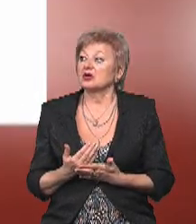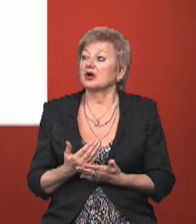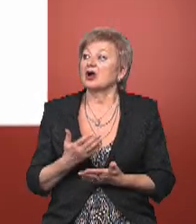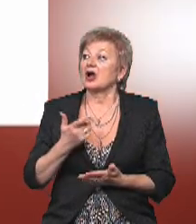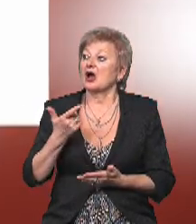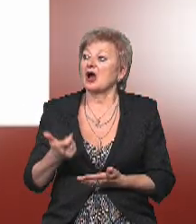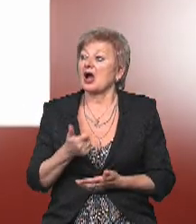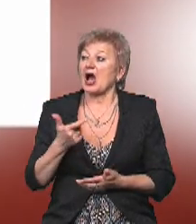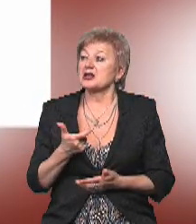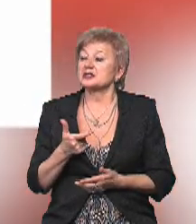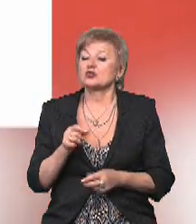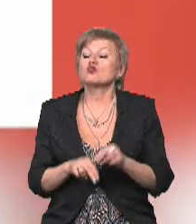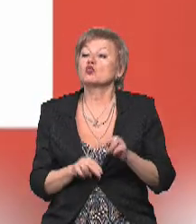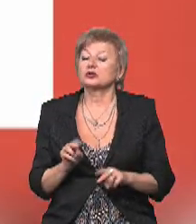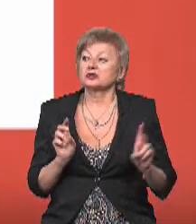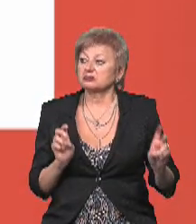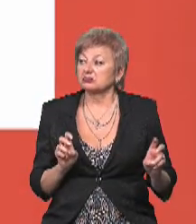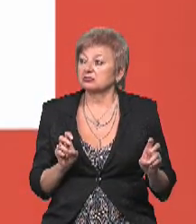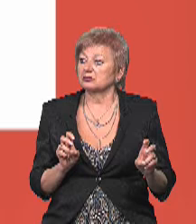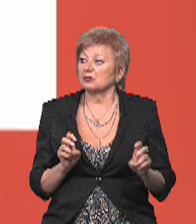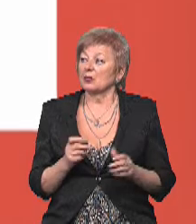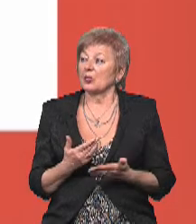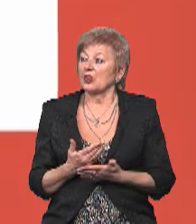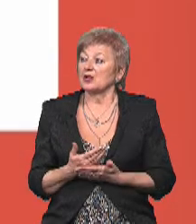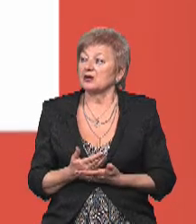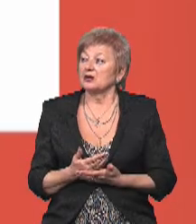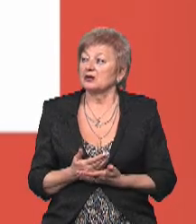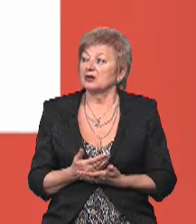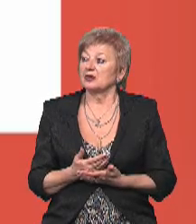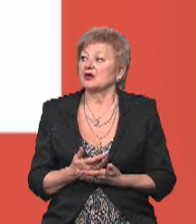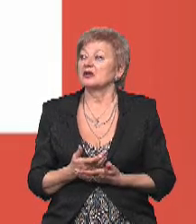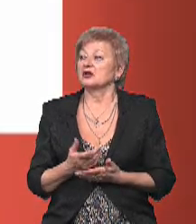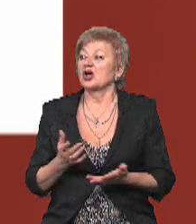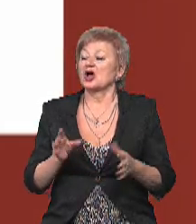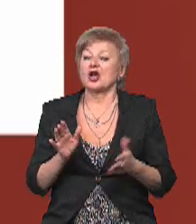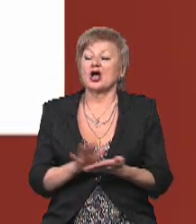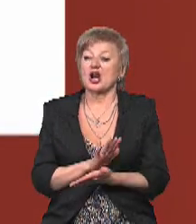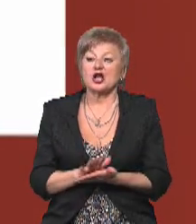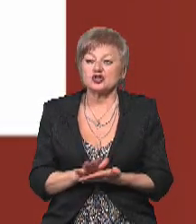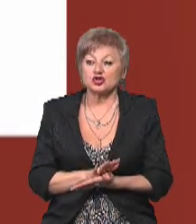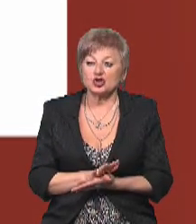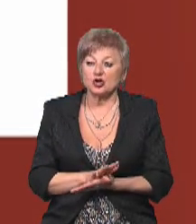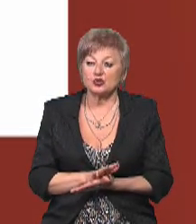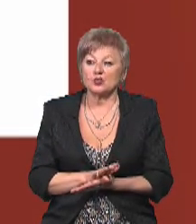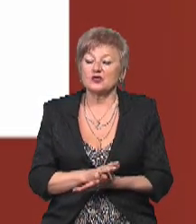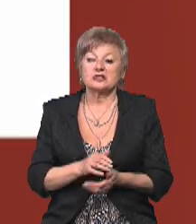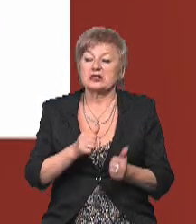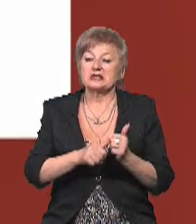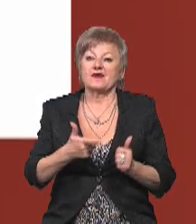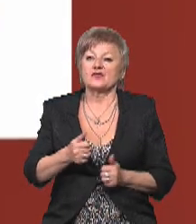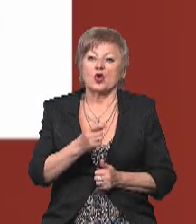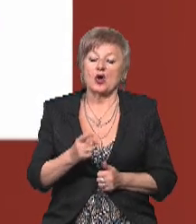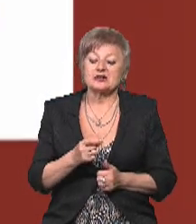І є газзбути, виставляють рахунки кінцевим споживачам. Розраховуються, не розраховуються з «Нафтогазом», не